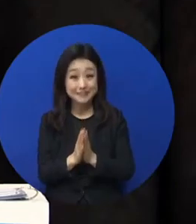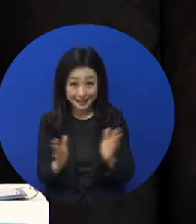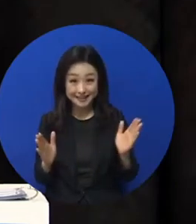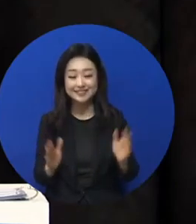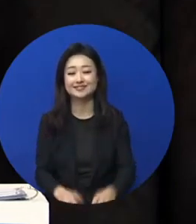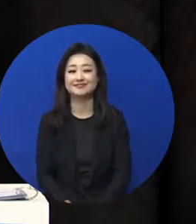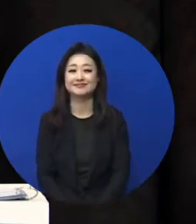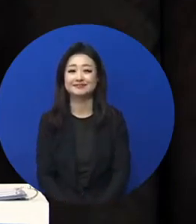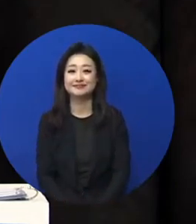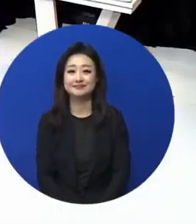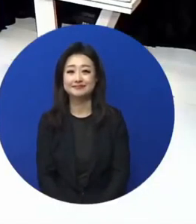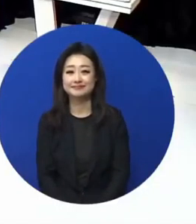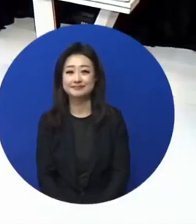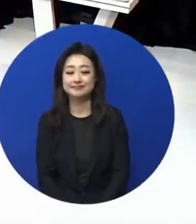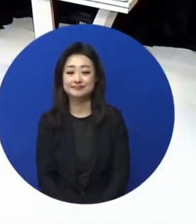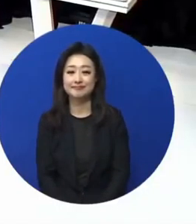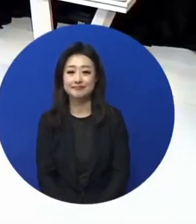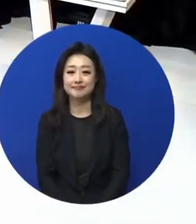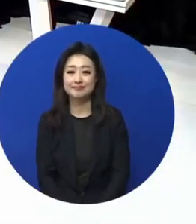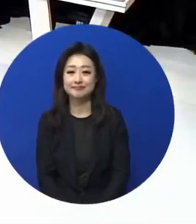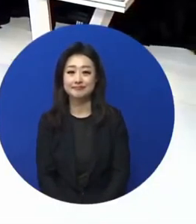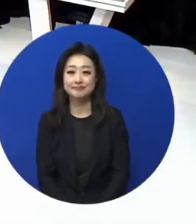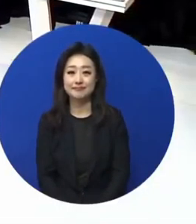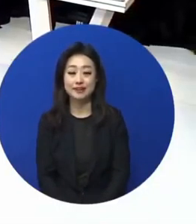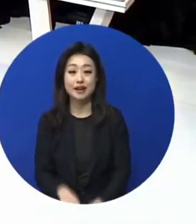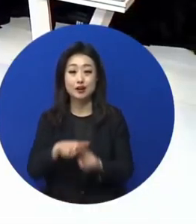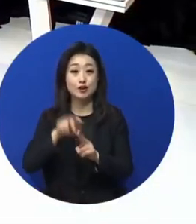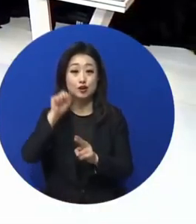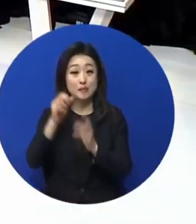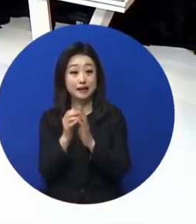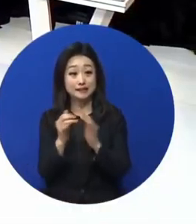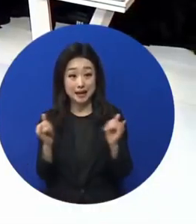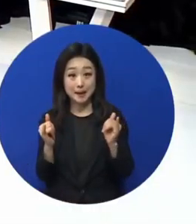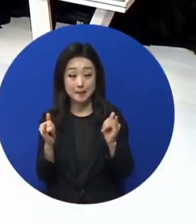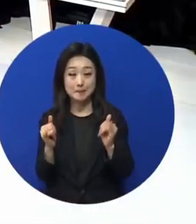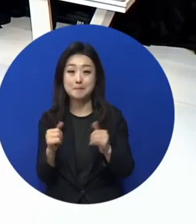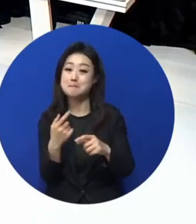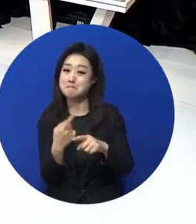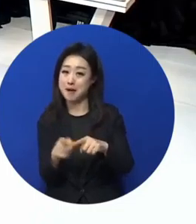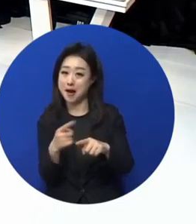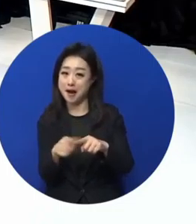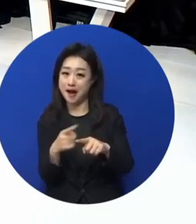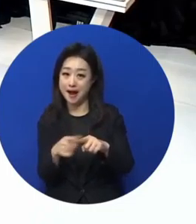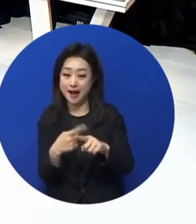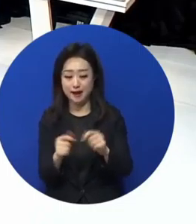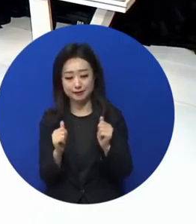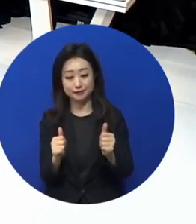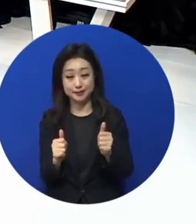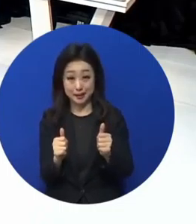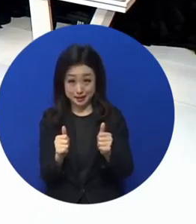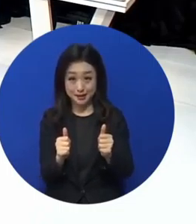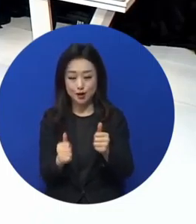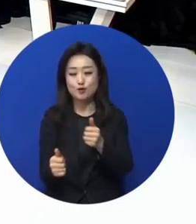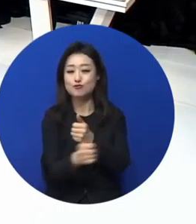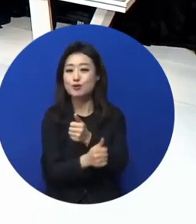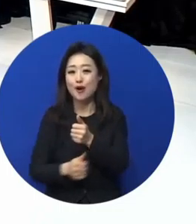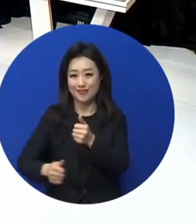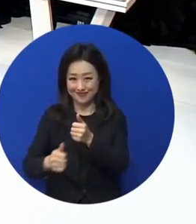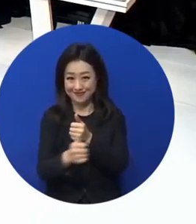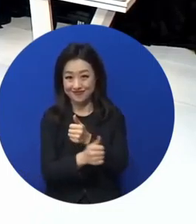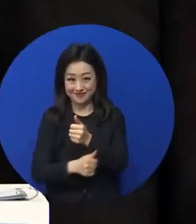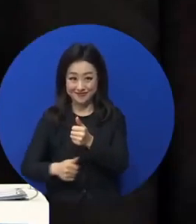시작하겠습니다. 그럼 첫 순서로 후보자들을 객관적으로 평가 심사하고 국민 눈높이에 맞는